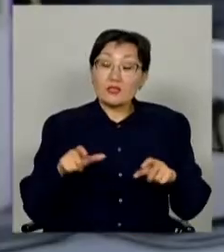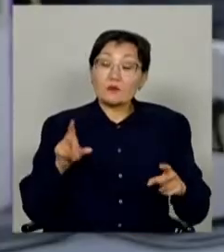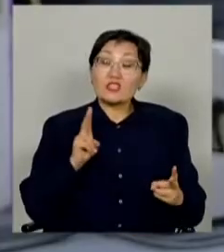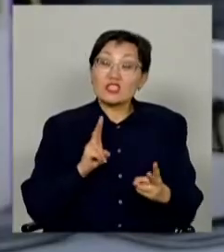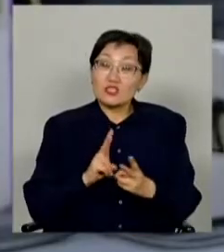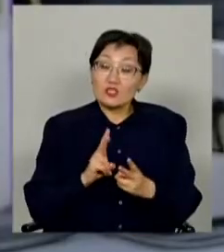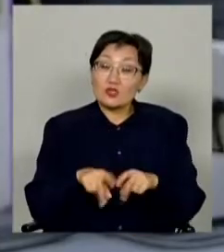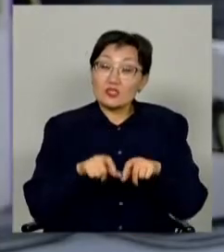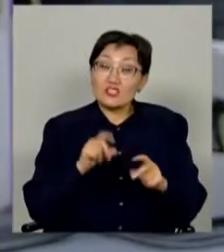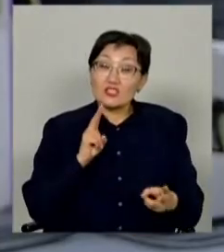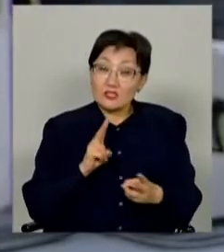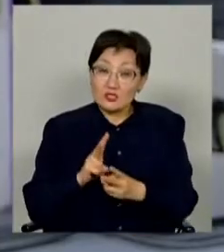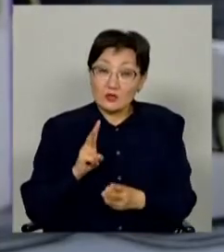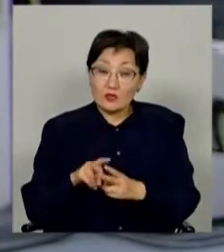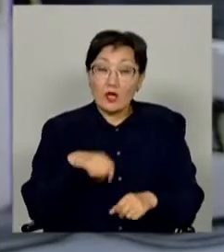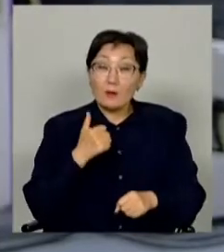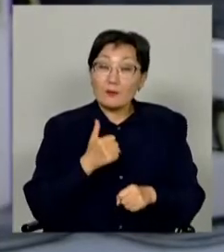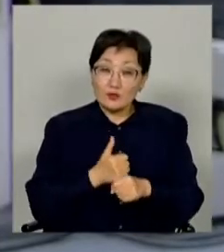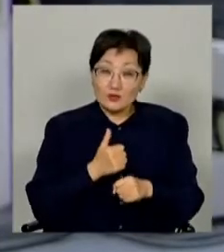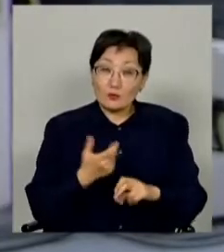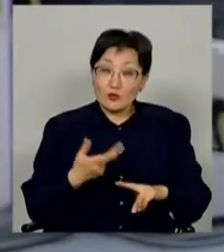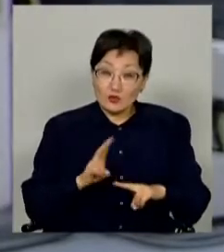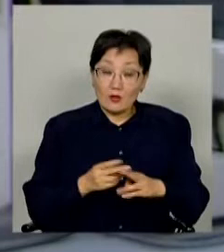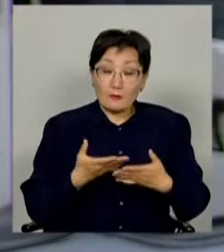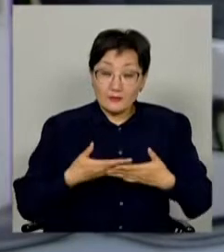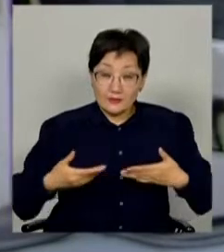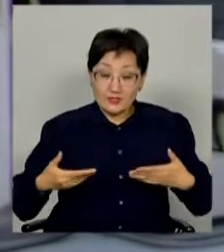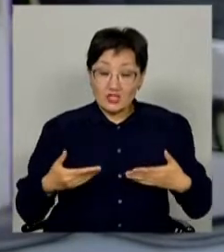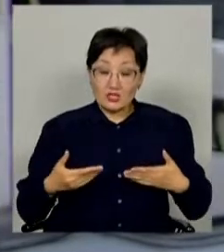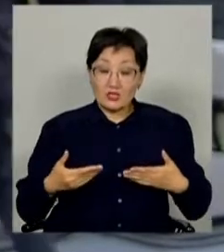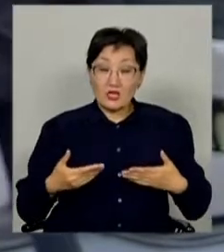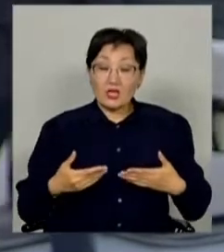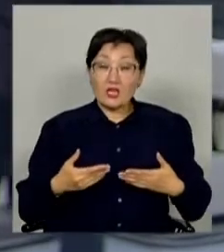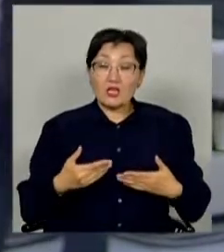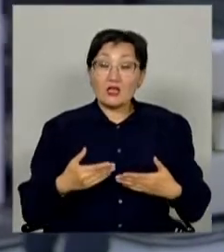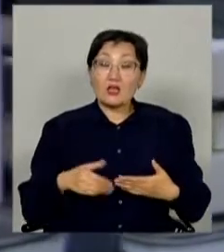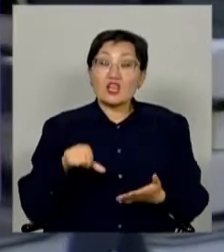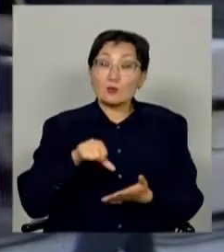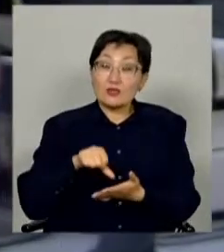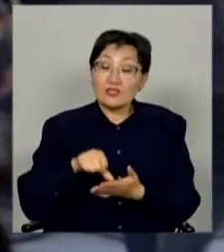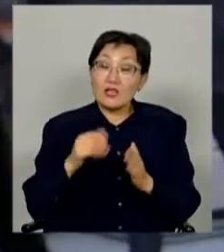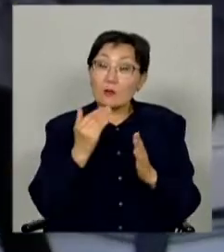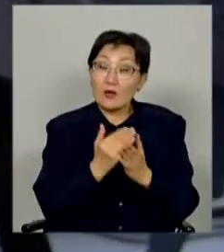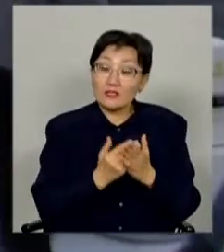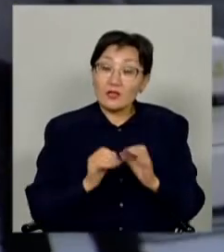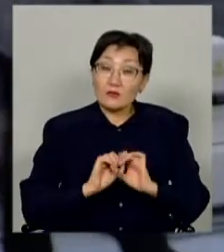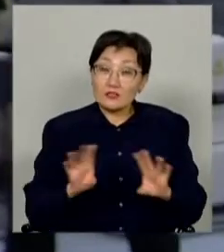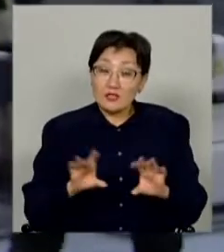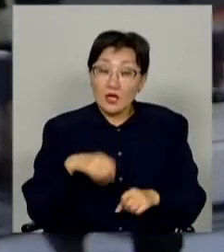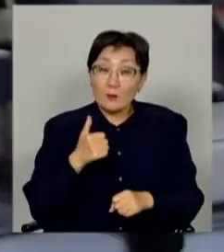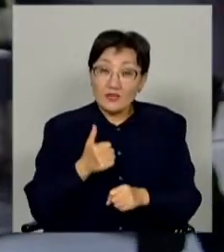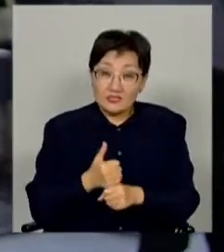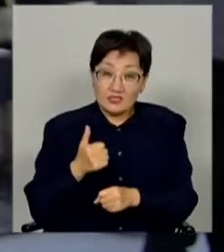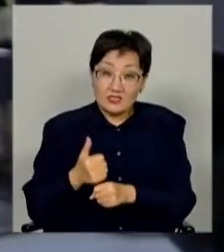жатырмыз. Кездесуде ең басты осы біздің жаңағы кандидаттарымыздың бағдарламасын айтып, ең